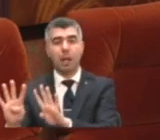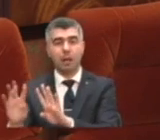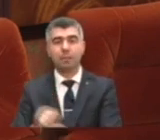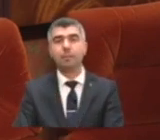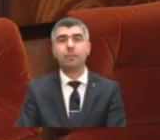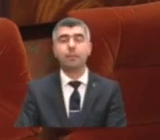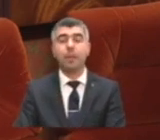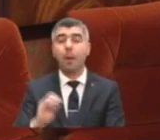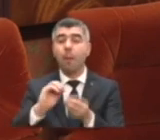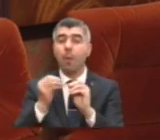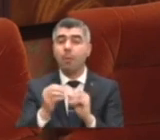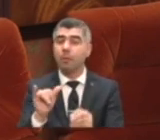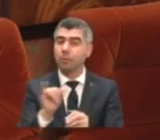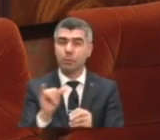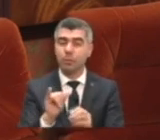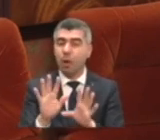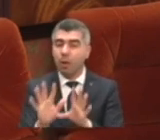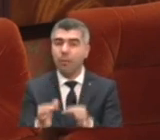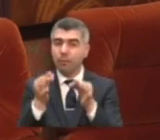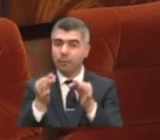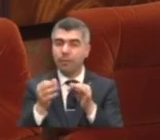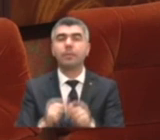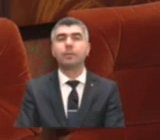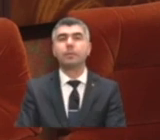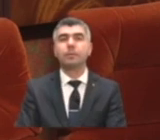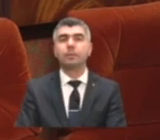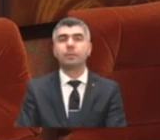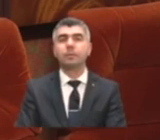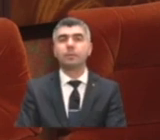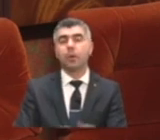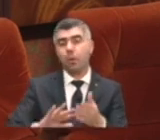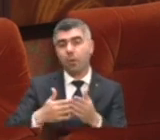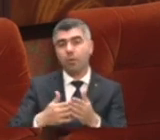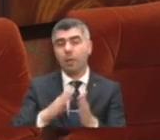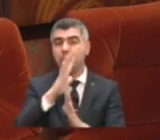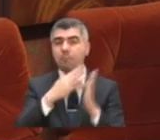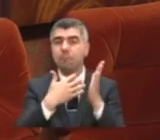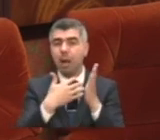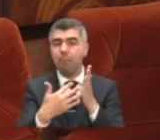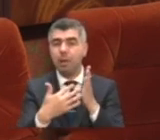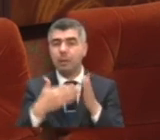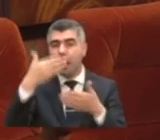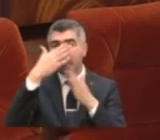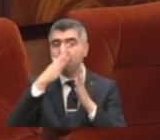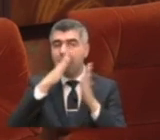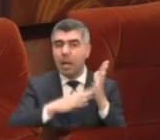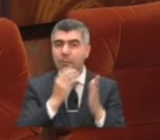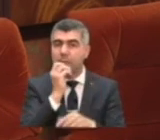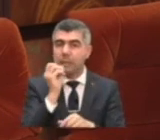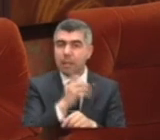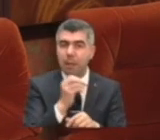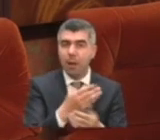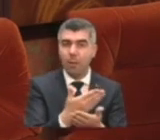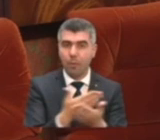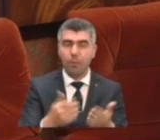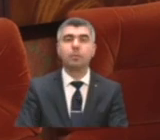فالمشكله هو ان عملنا واحد التقييم ديال هذا البرنامج الوطني للنفايات المنزليه اللي كان بين بان